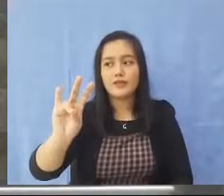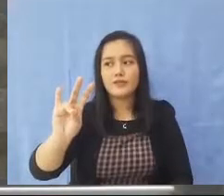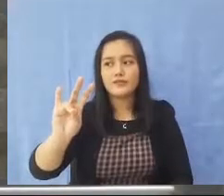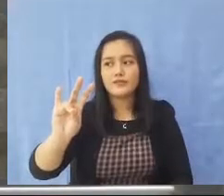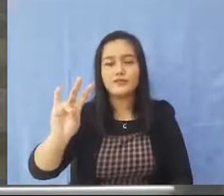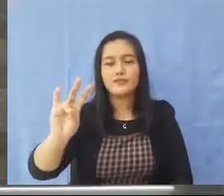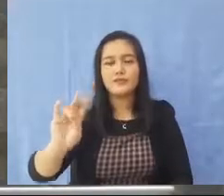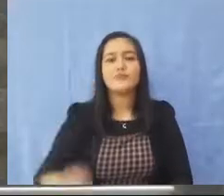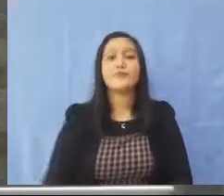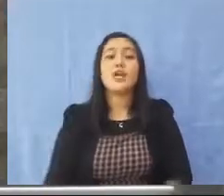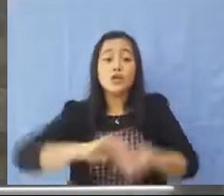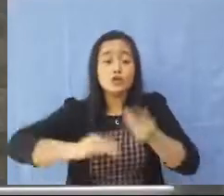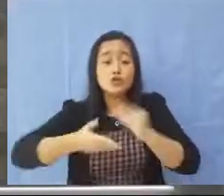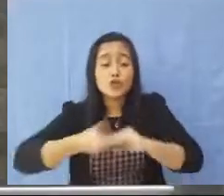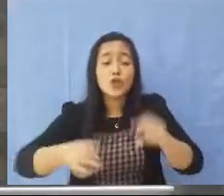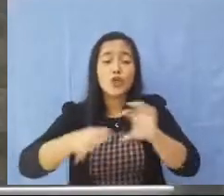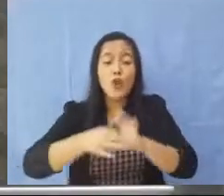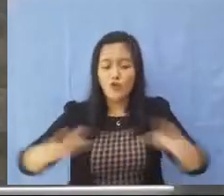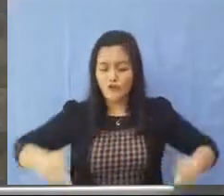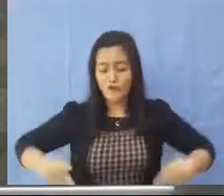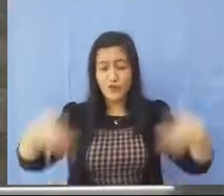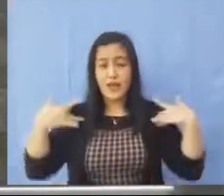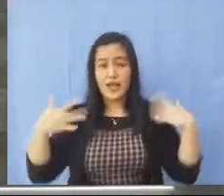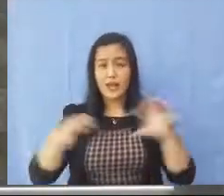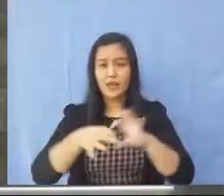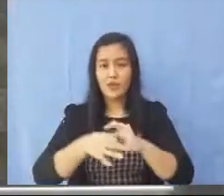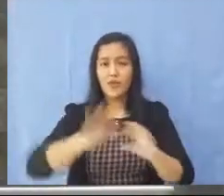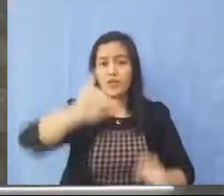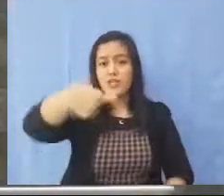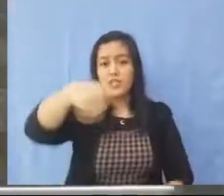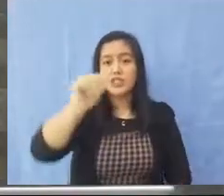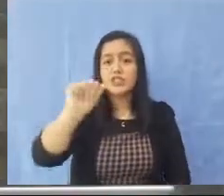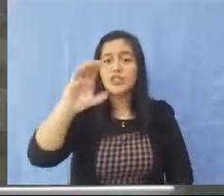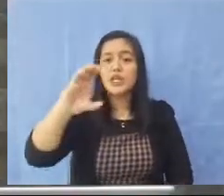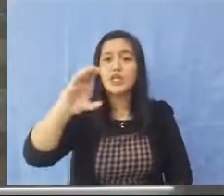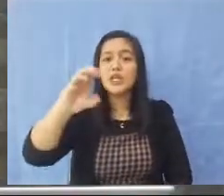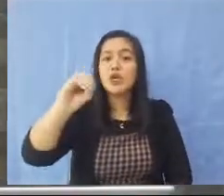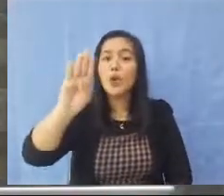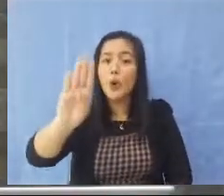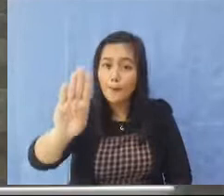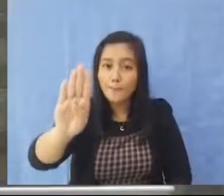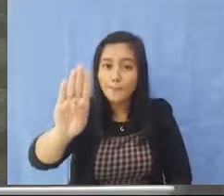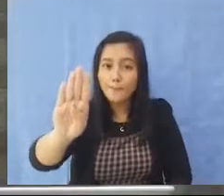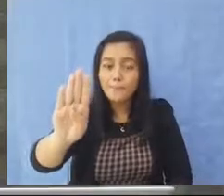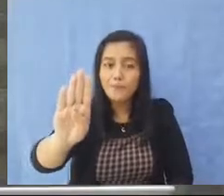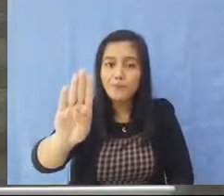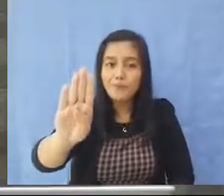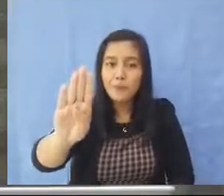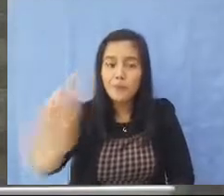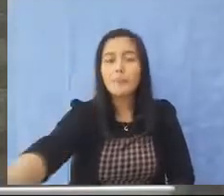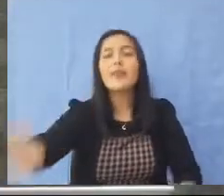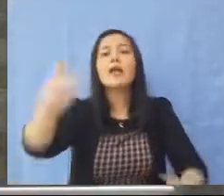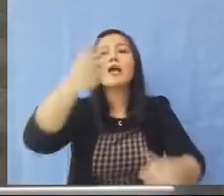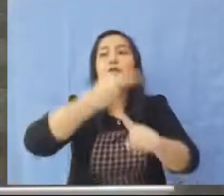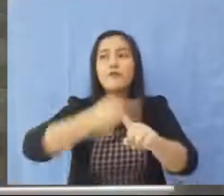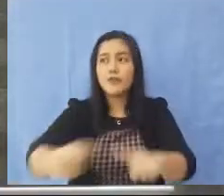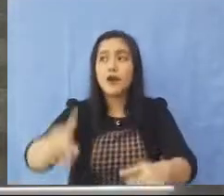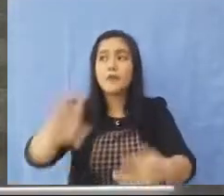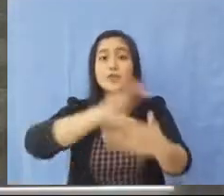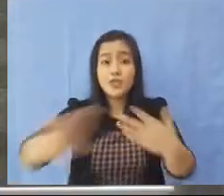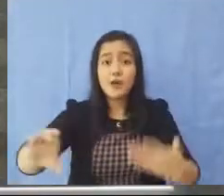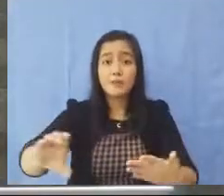Jacob, alright? Ang history ni Jacob, kung gusto niyo namang alamin, makikita nyo yan from chapter